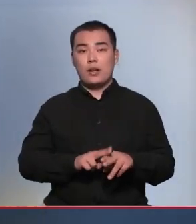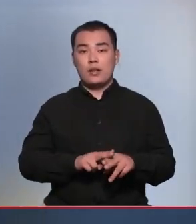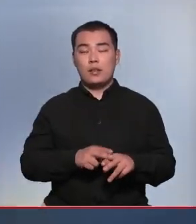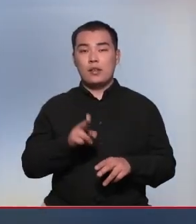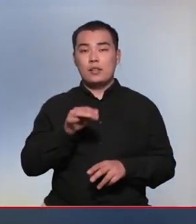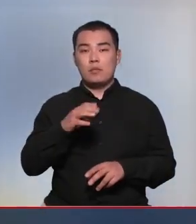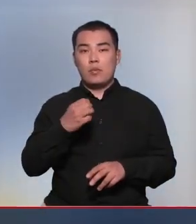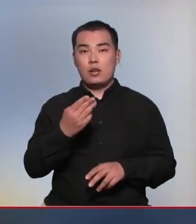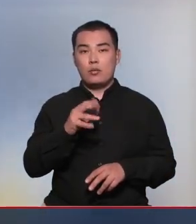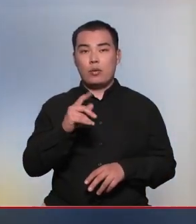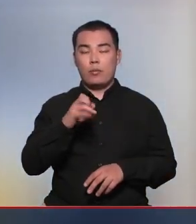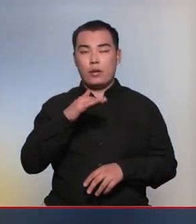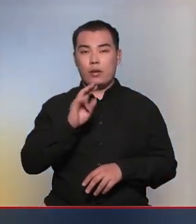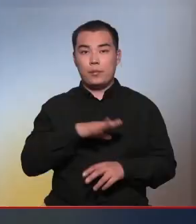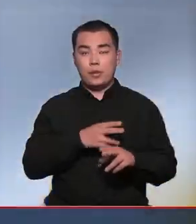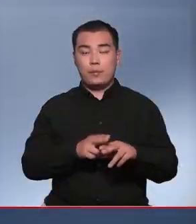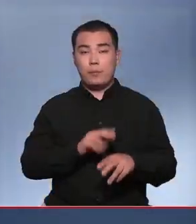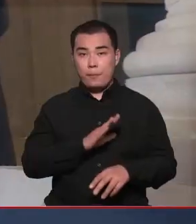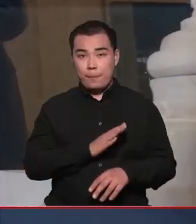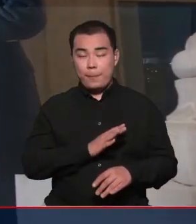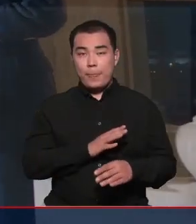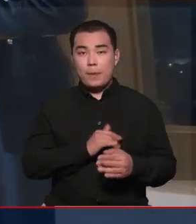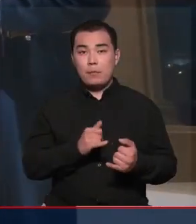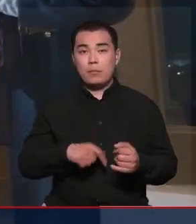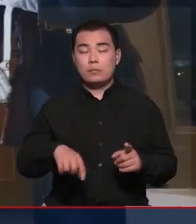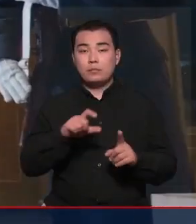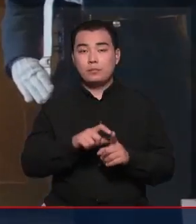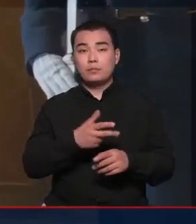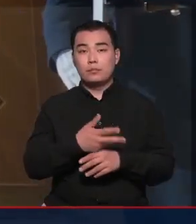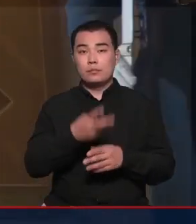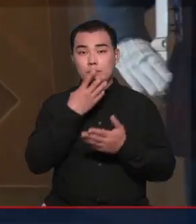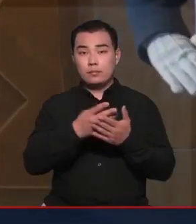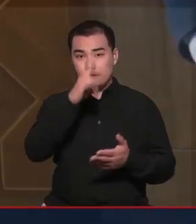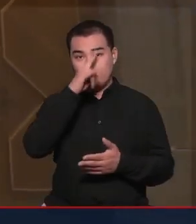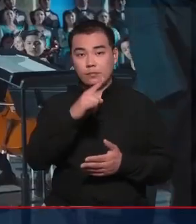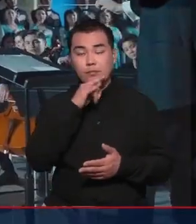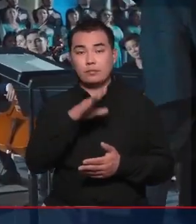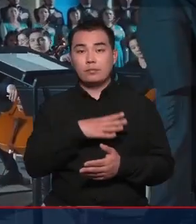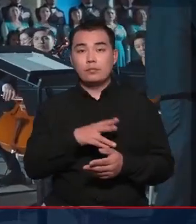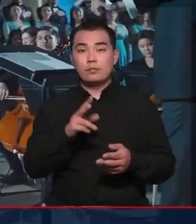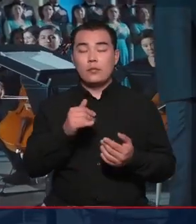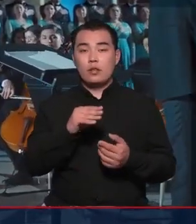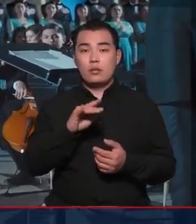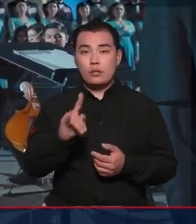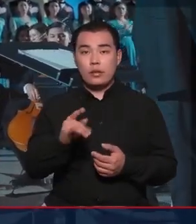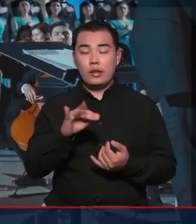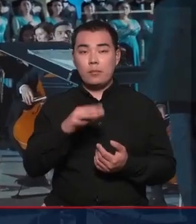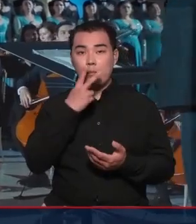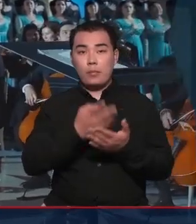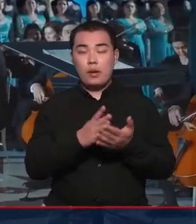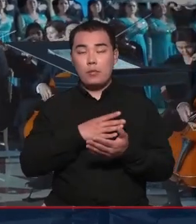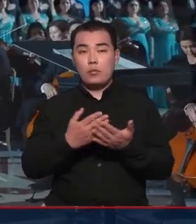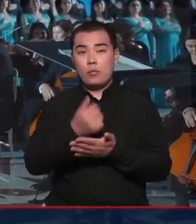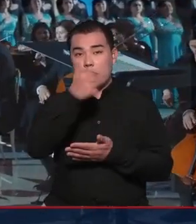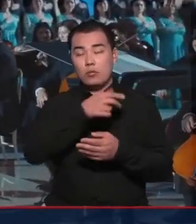эффект Димаша Худайбергена. Напомню, видео в его исполнении гимна Казахстана, который снял наш телеканал Жибек Жолы и показал в